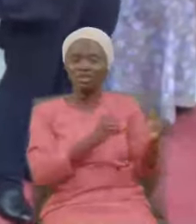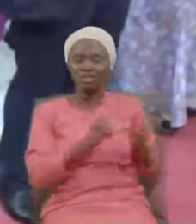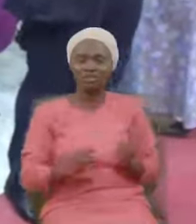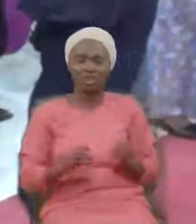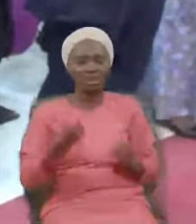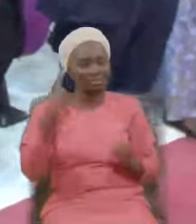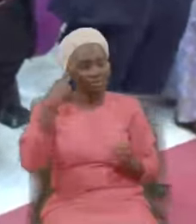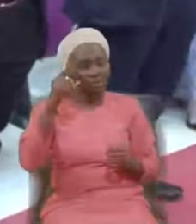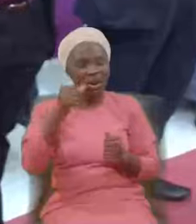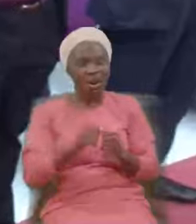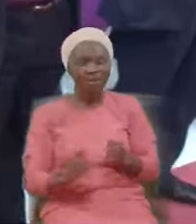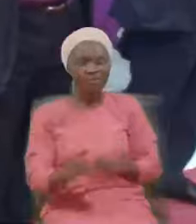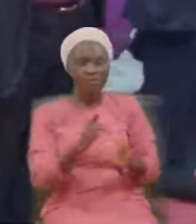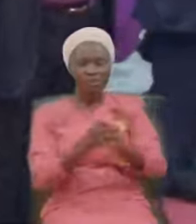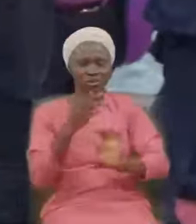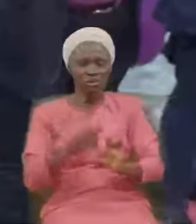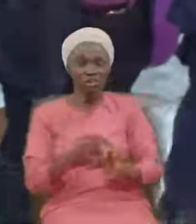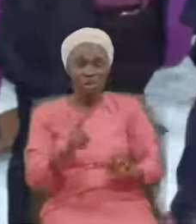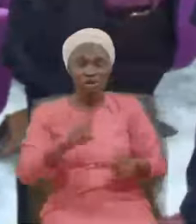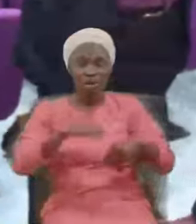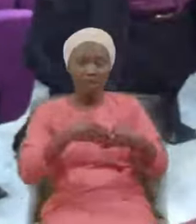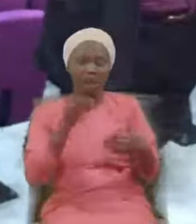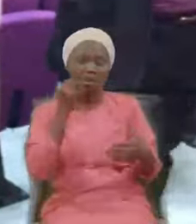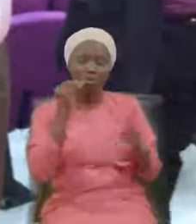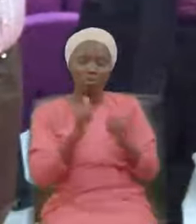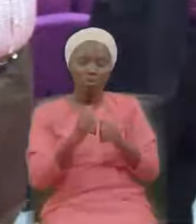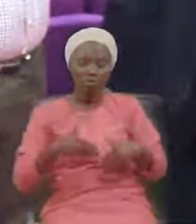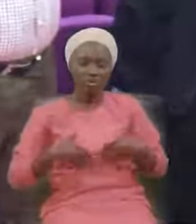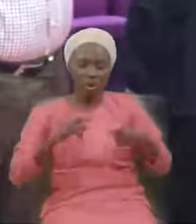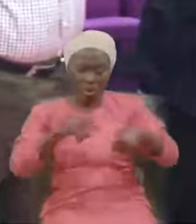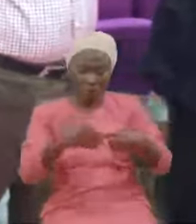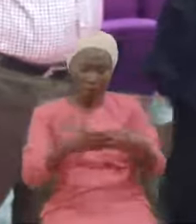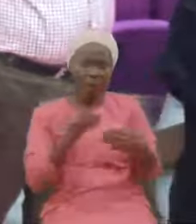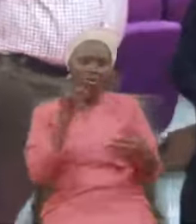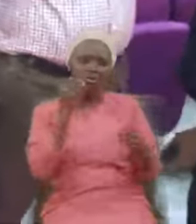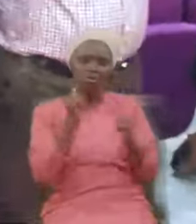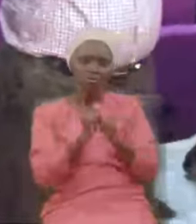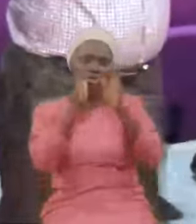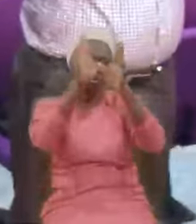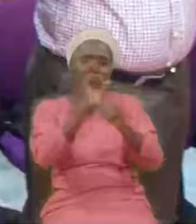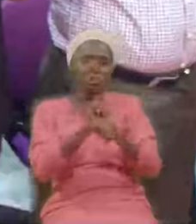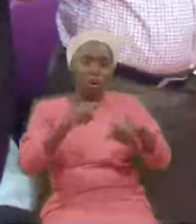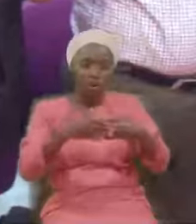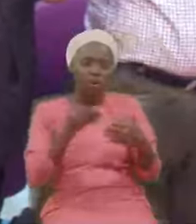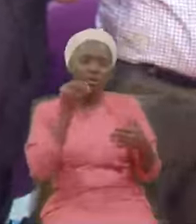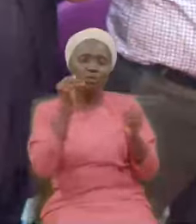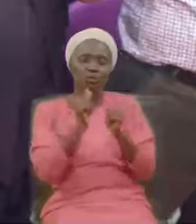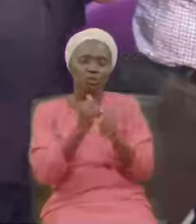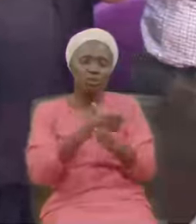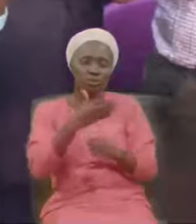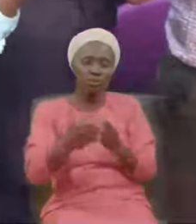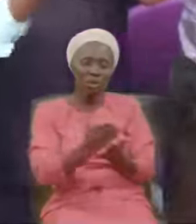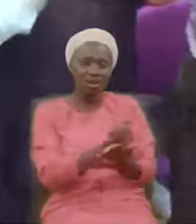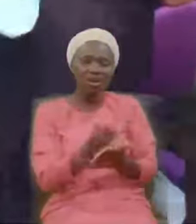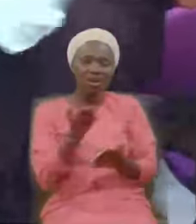Rentrez chez vous avec joie. Rentrez à la maison avec des miracles. Rentrez à la maison avec la guérison totale. Il y a